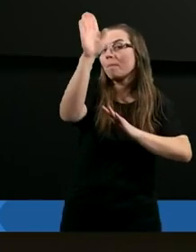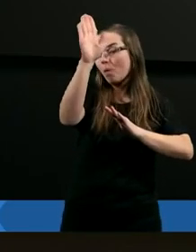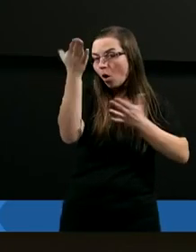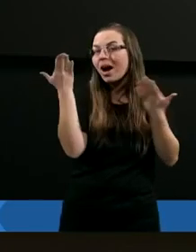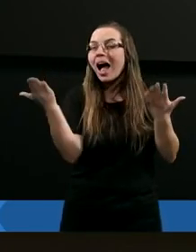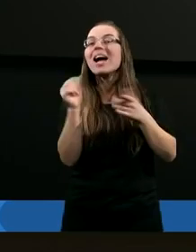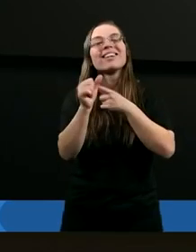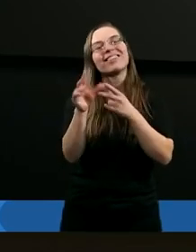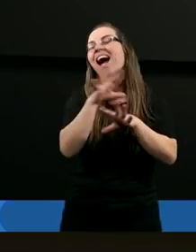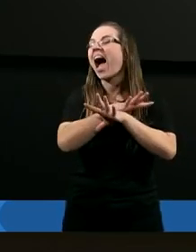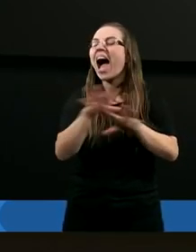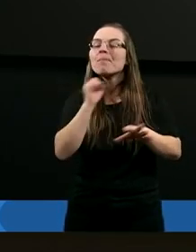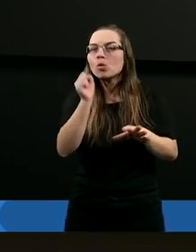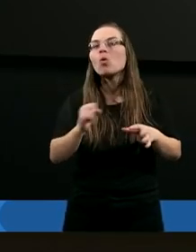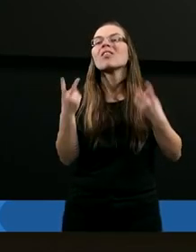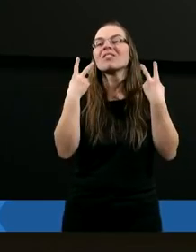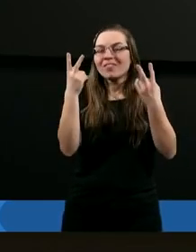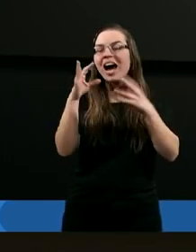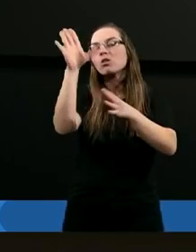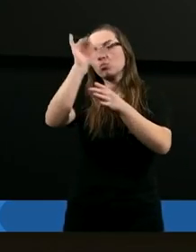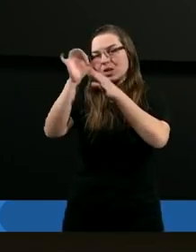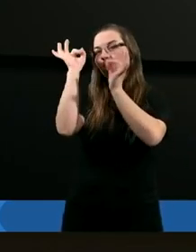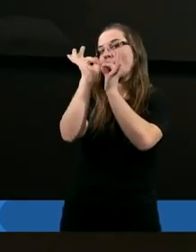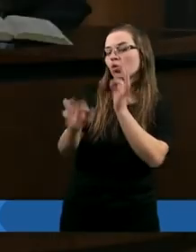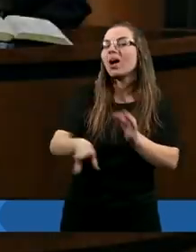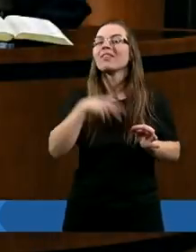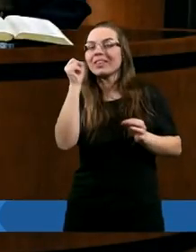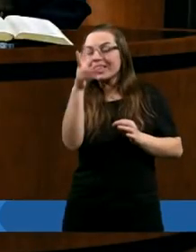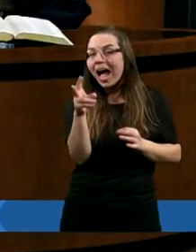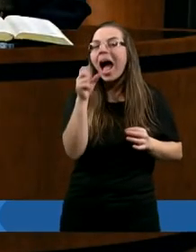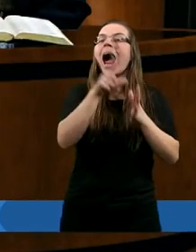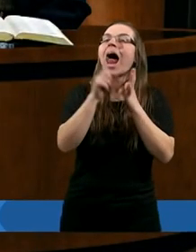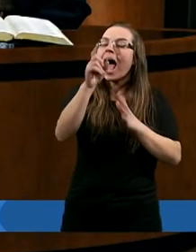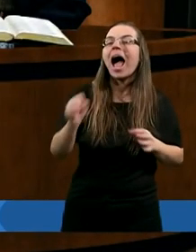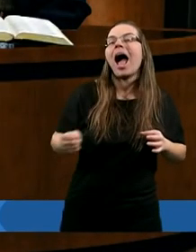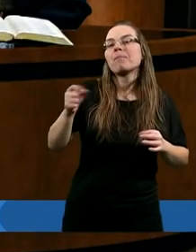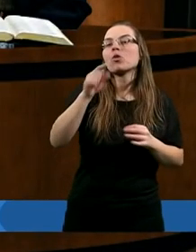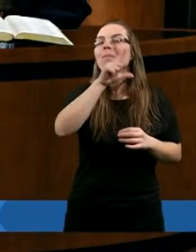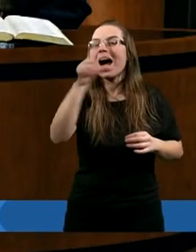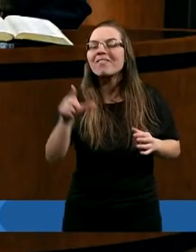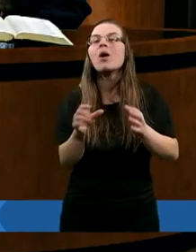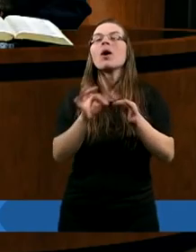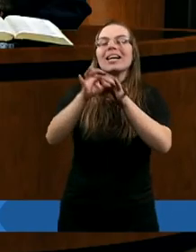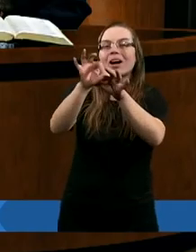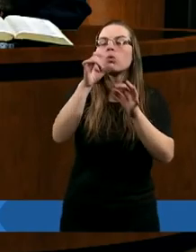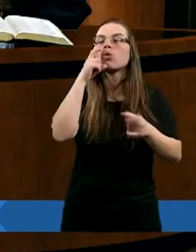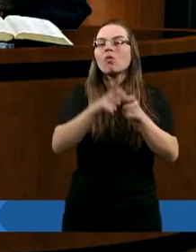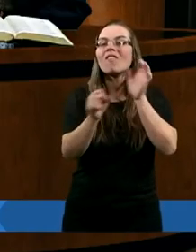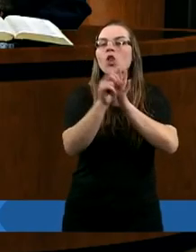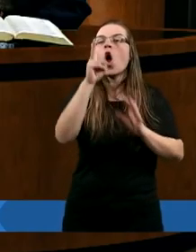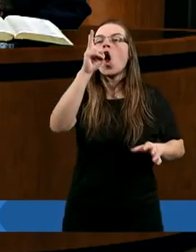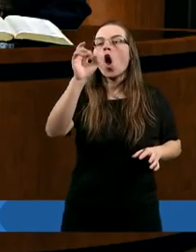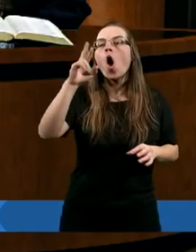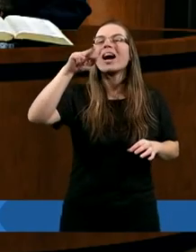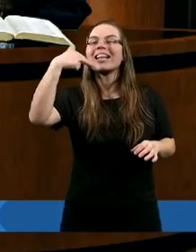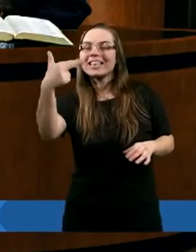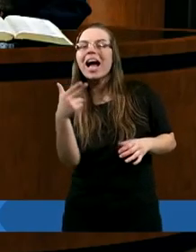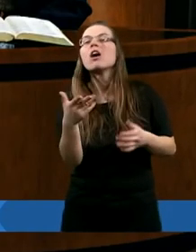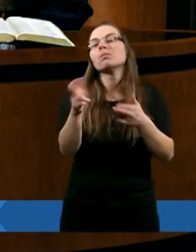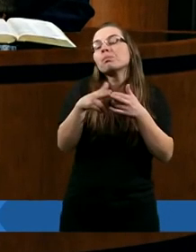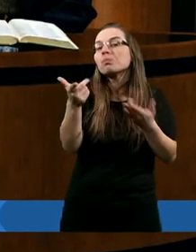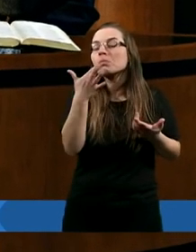to jest absolutnie zasłużone. Bóg jest doskonały, święty. No ale apostoł Paweł kieruje słowa do Koryntian, którzy